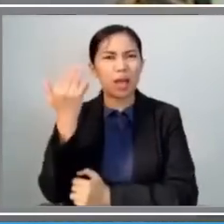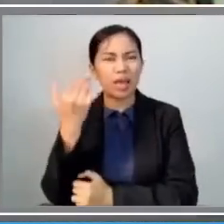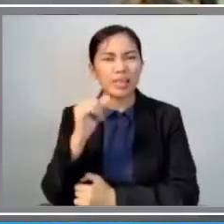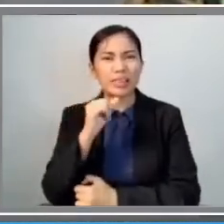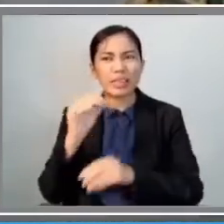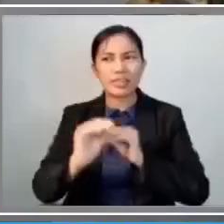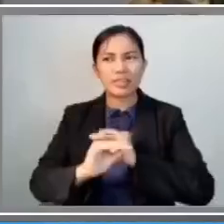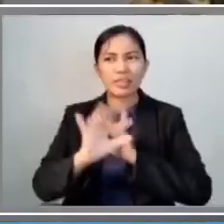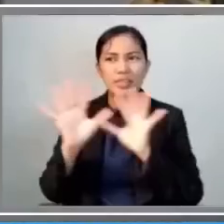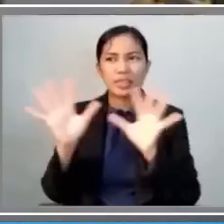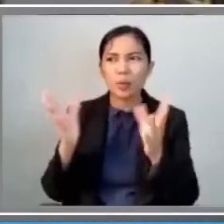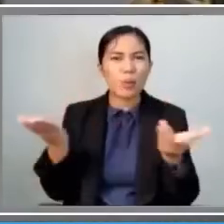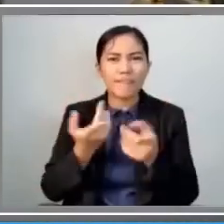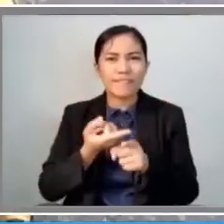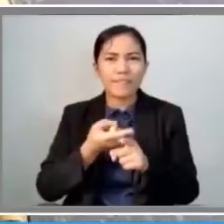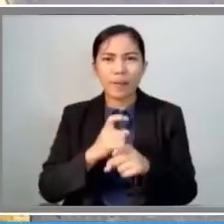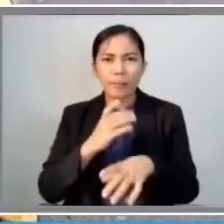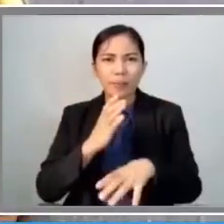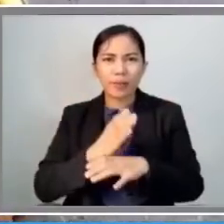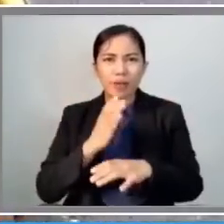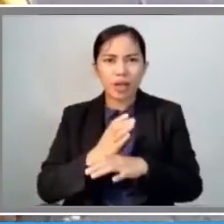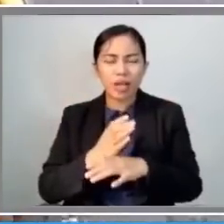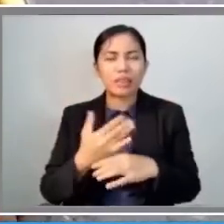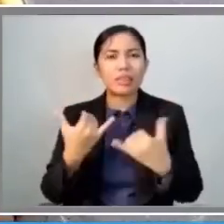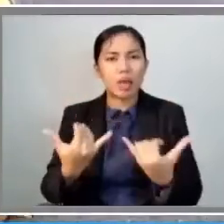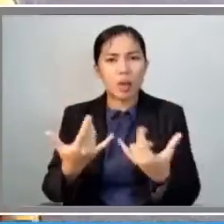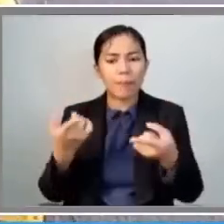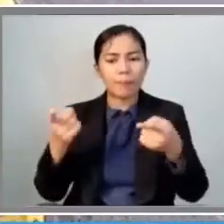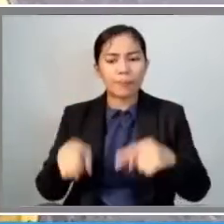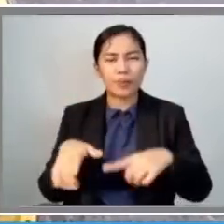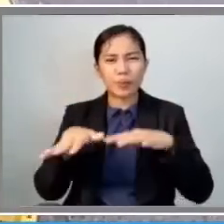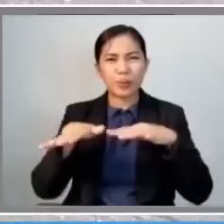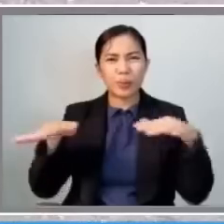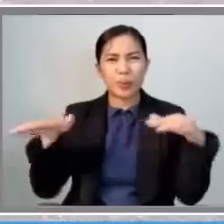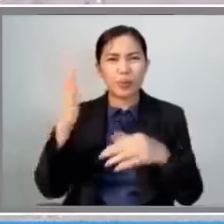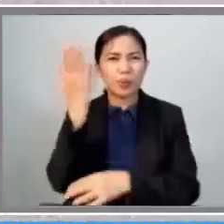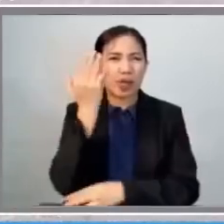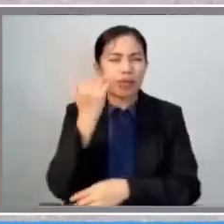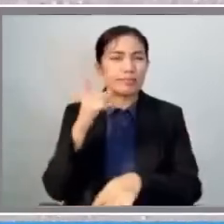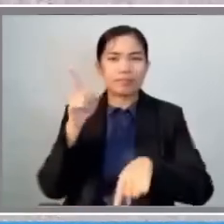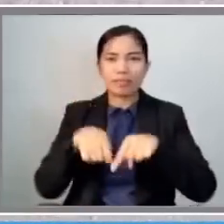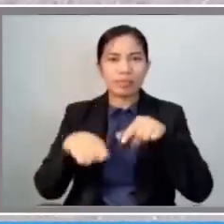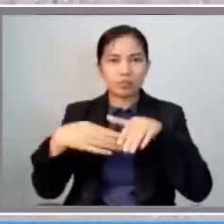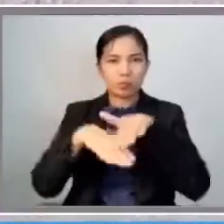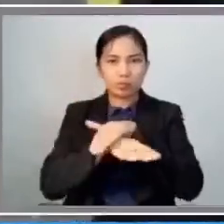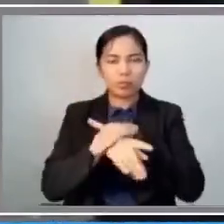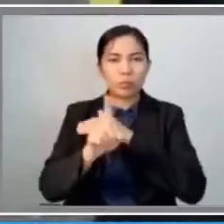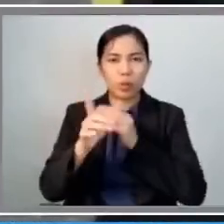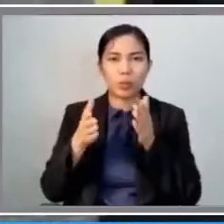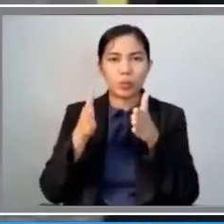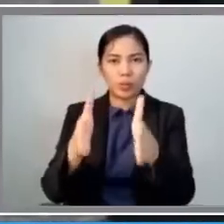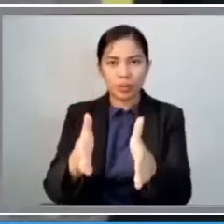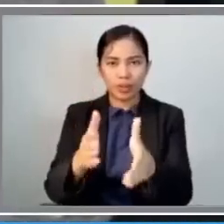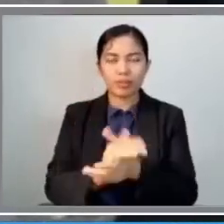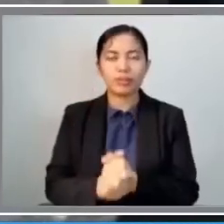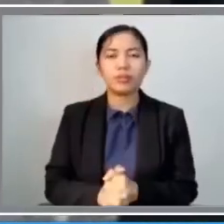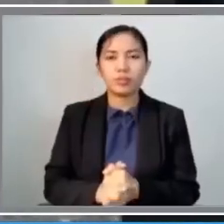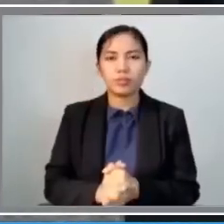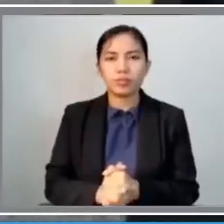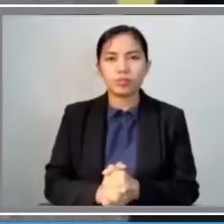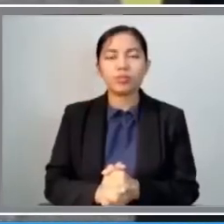nanggaling bumigat ang trapiko sa lugar dahil hindi madaanan ang isang Lane Inaalam pa ang pagkakakilanlan